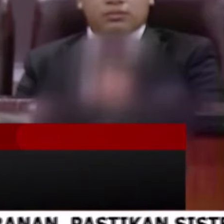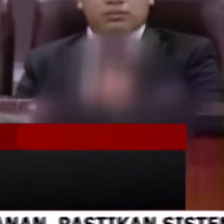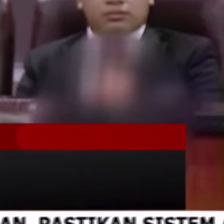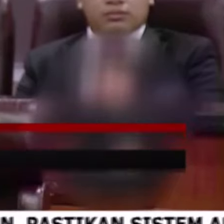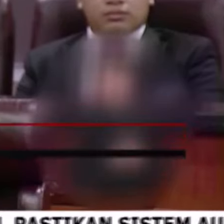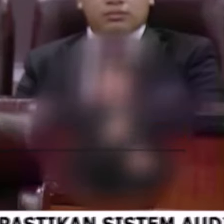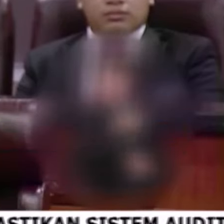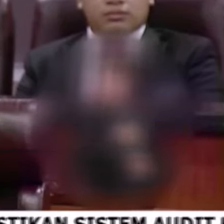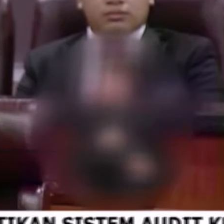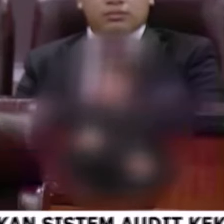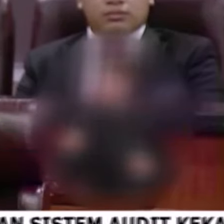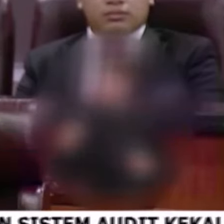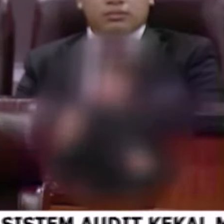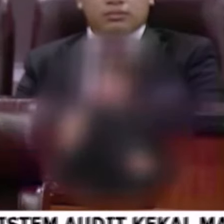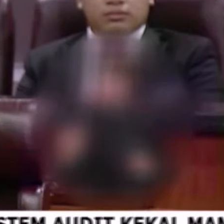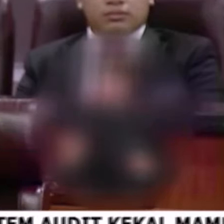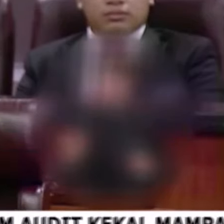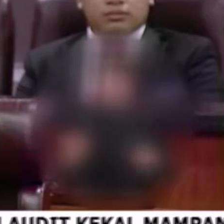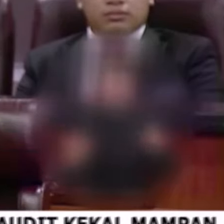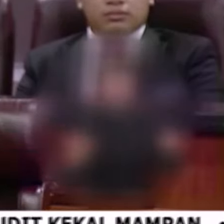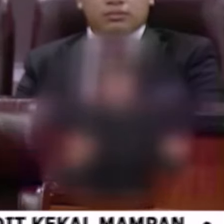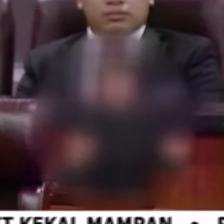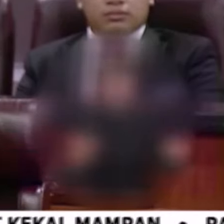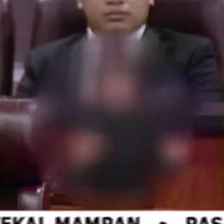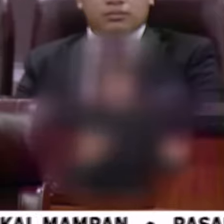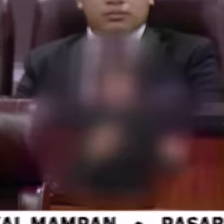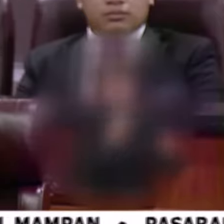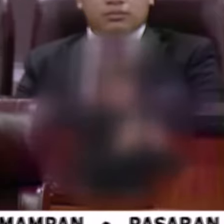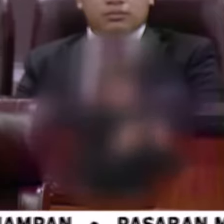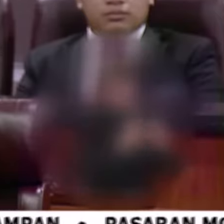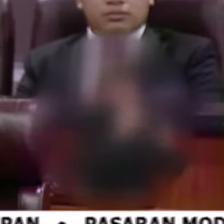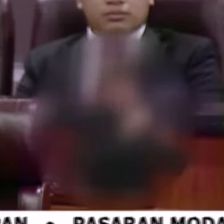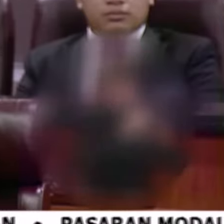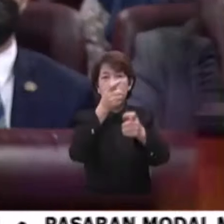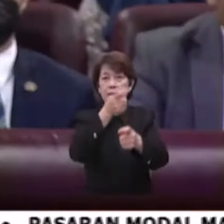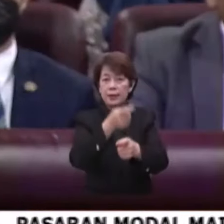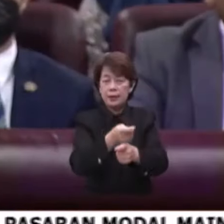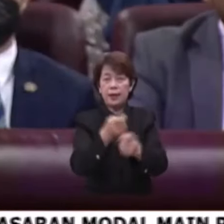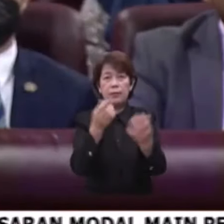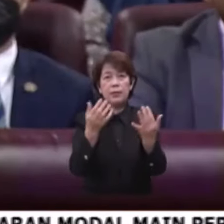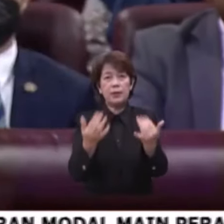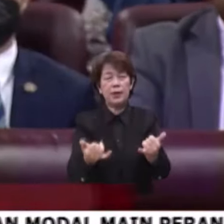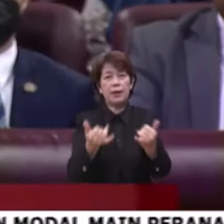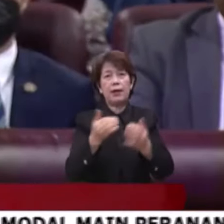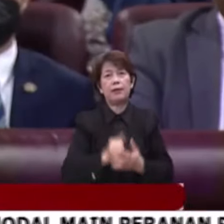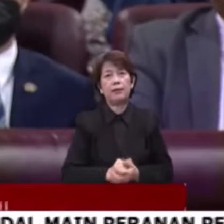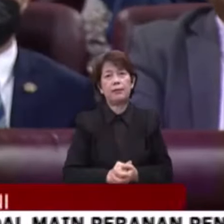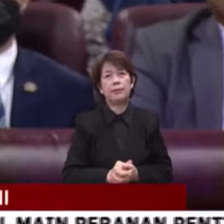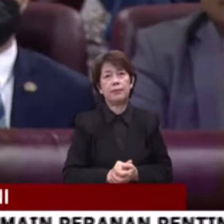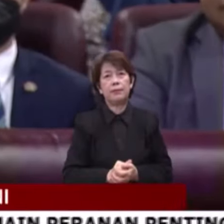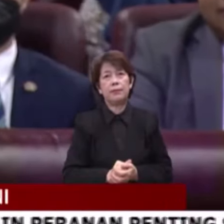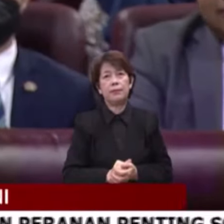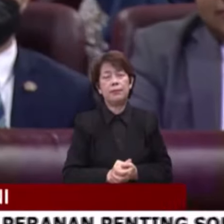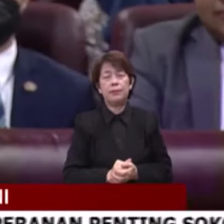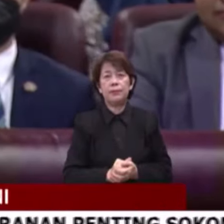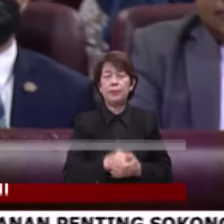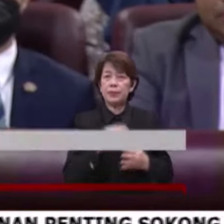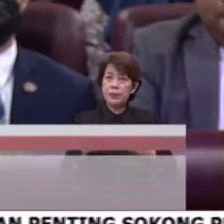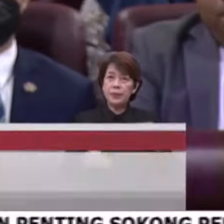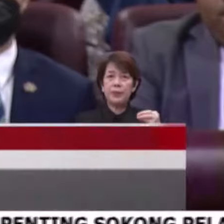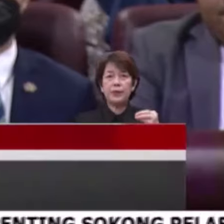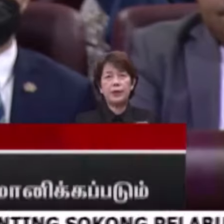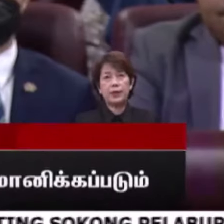தேவைப்படுவதாக ஊராட்சி மேம்பாட்டு துணை அமைச்சர் அக்மல் நஸ்ருல்லா முகமது நசீர் தெரிவித்தார். வாகன பரிசோதனை நிறுவனங்களை நியமிக்கும்